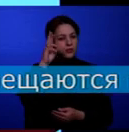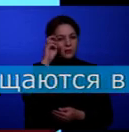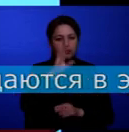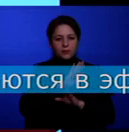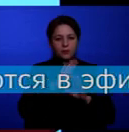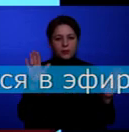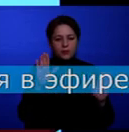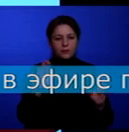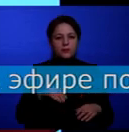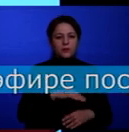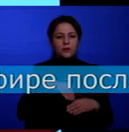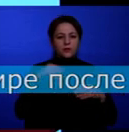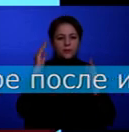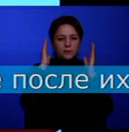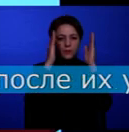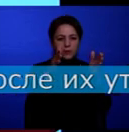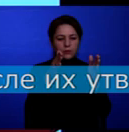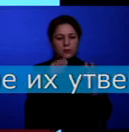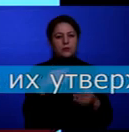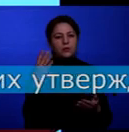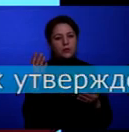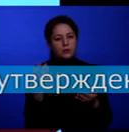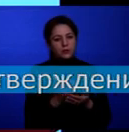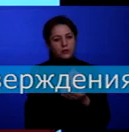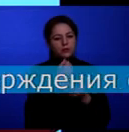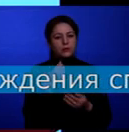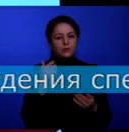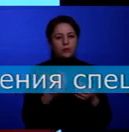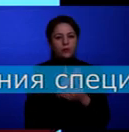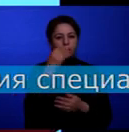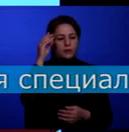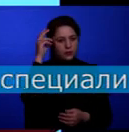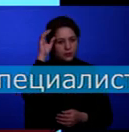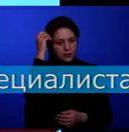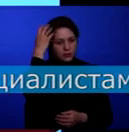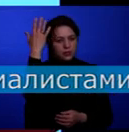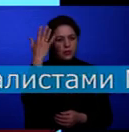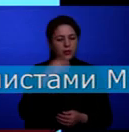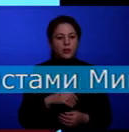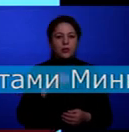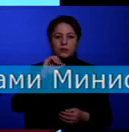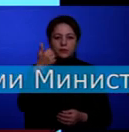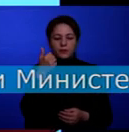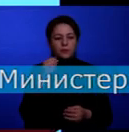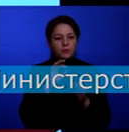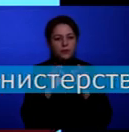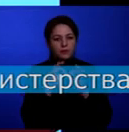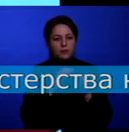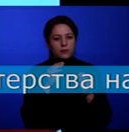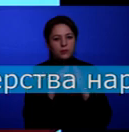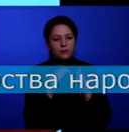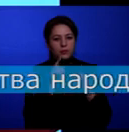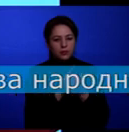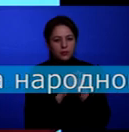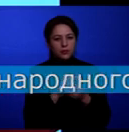друзья откроем новые знания а для начала мы с вами проверим домашнее задание на прошлом уроке